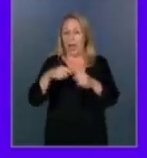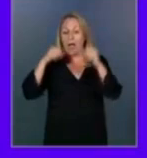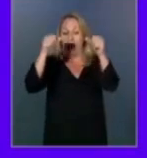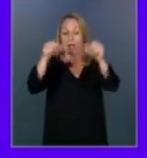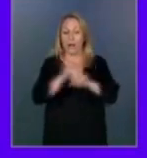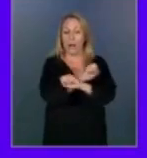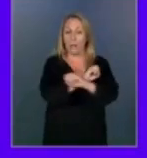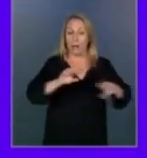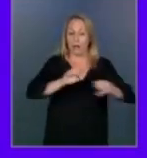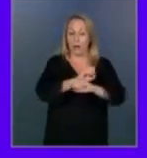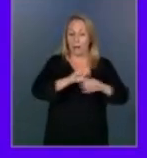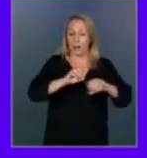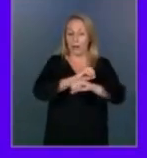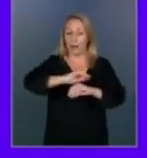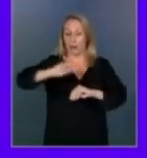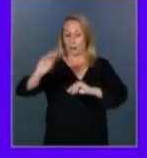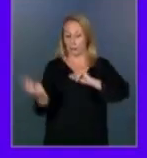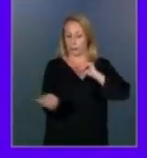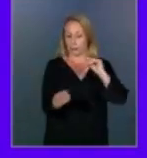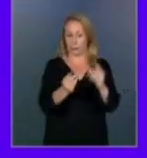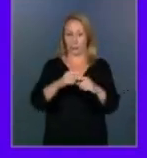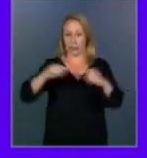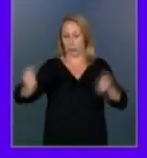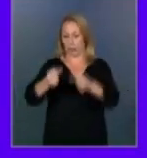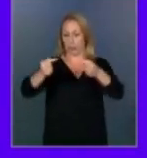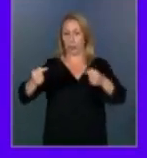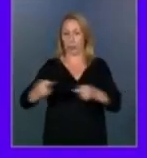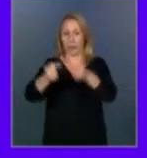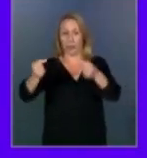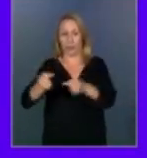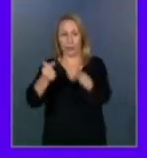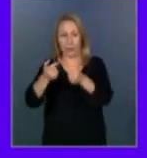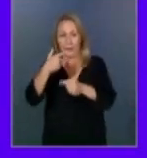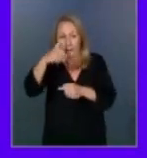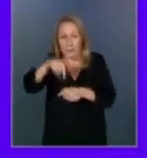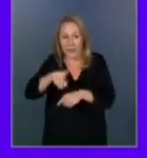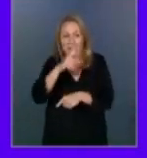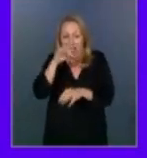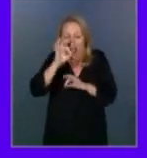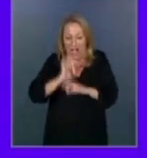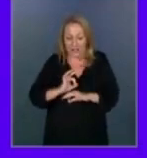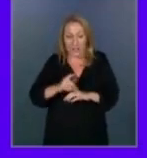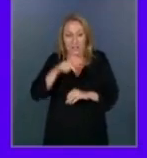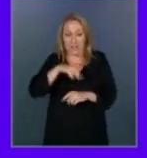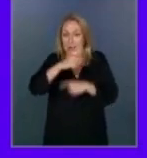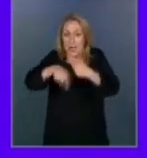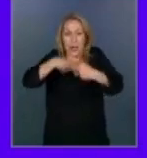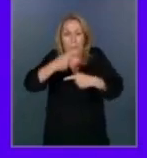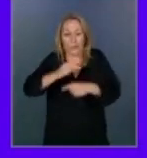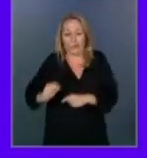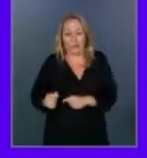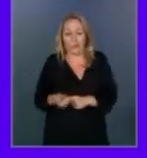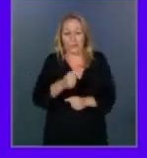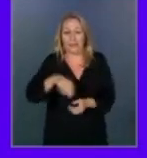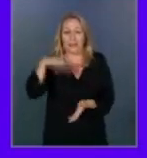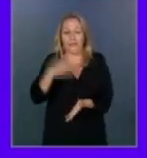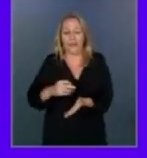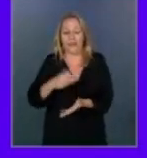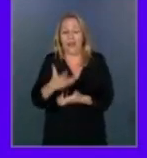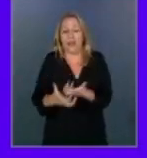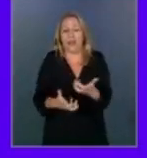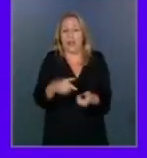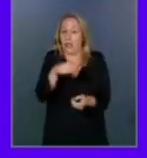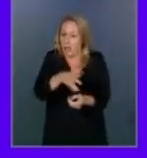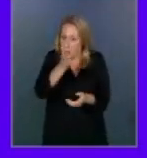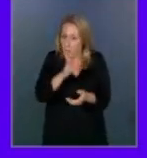ανακοινώσεις διαρκώς που έχουν τεράστιες αντιφάσεις μεταξύ τους, τότε εσύ είσαι αυτός που στην τελική ανάλυση τροφοδοτείς το κίνημα